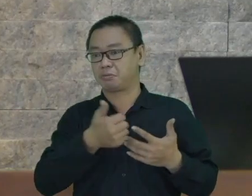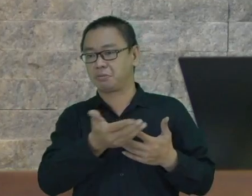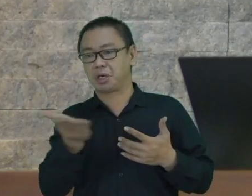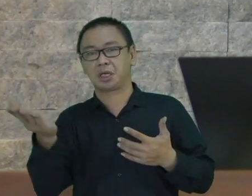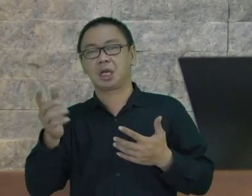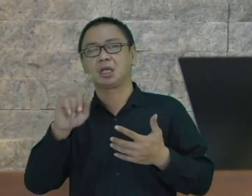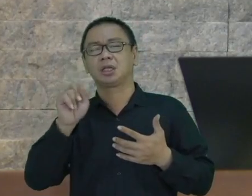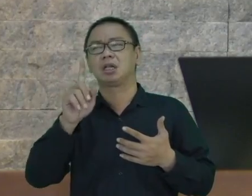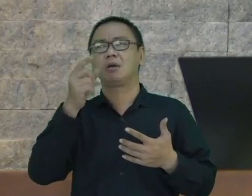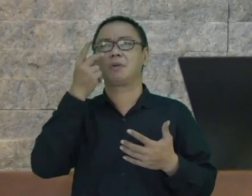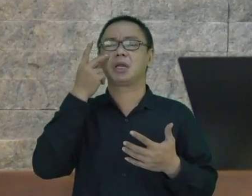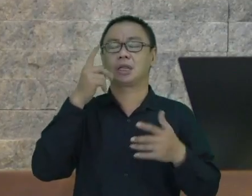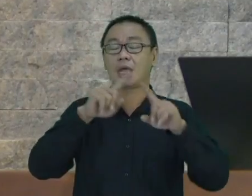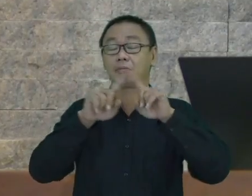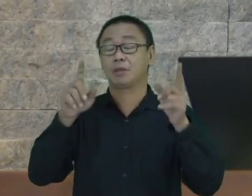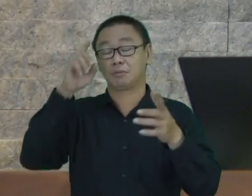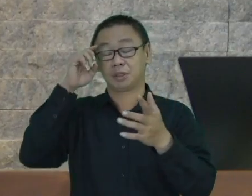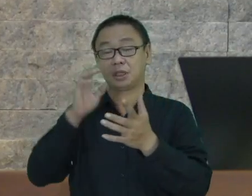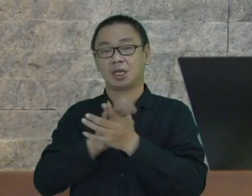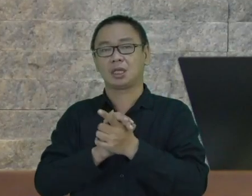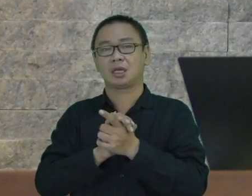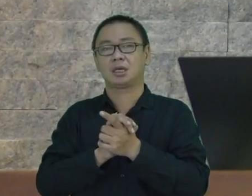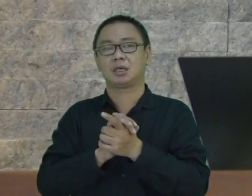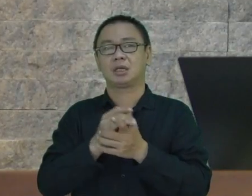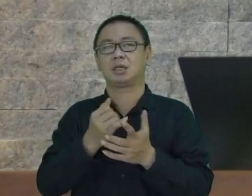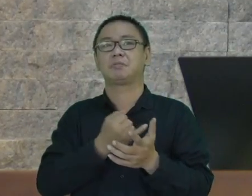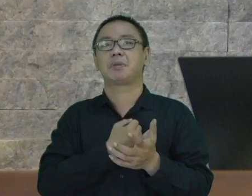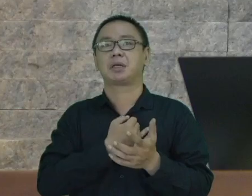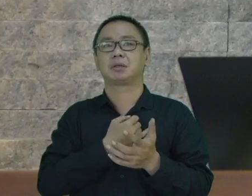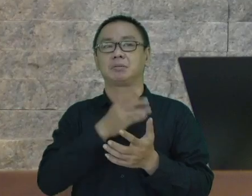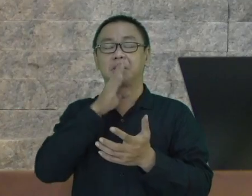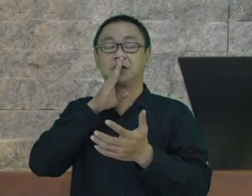dibutuhkan dari saudara dan saya adalah iman, kepercayaan, keteguhan hati.